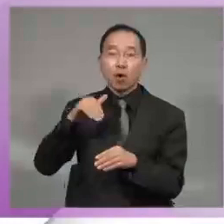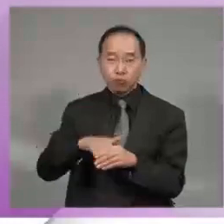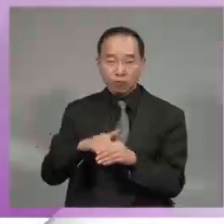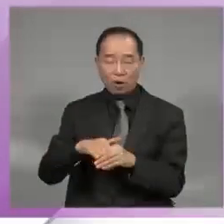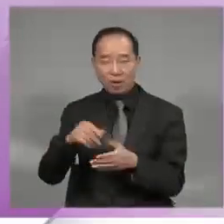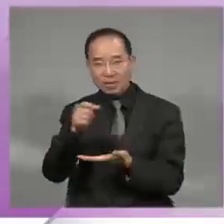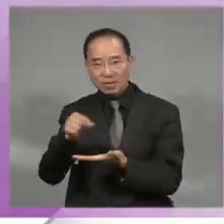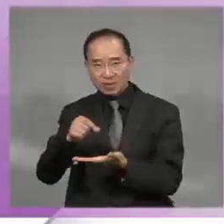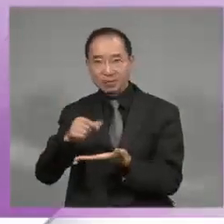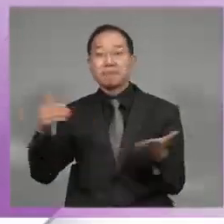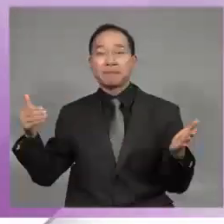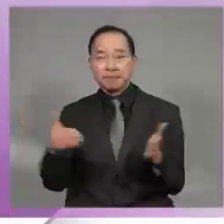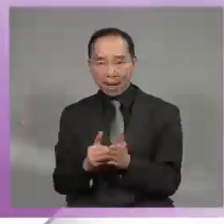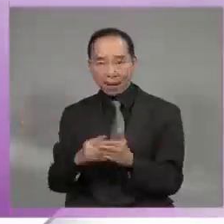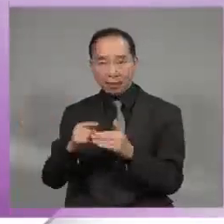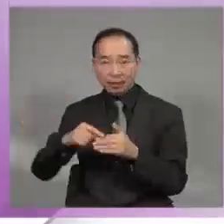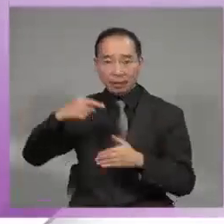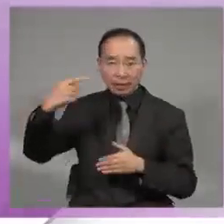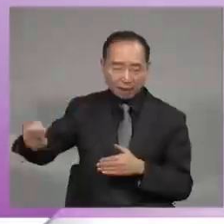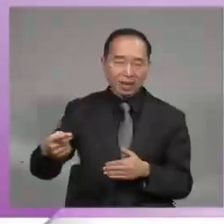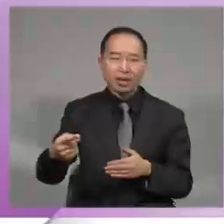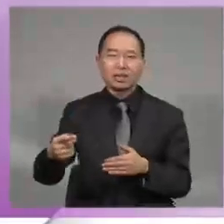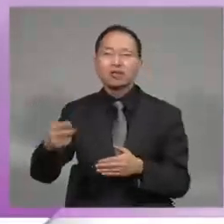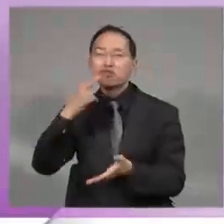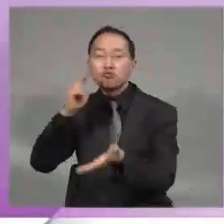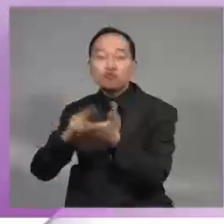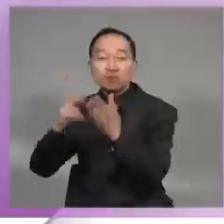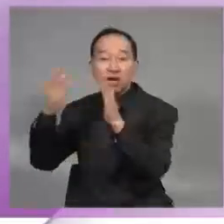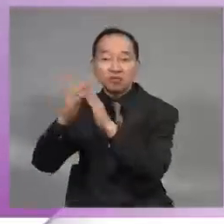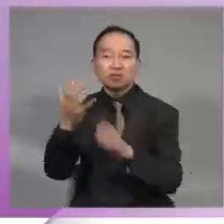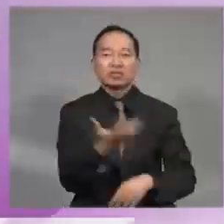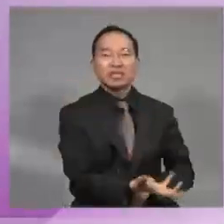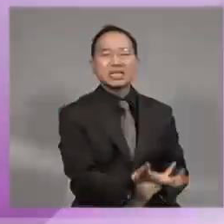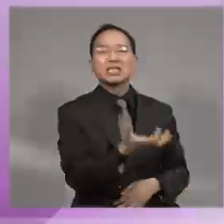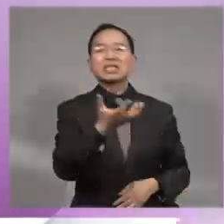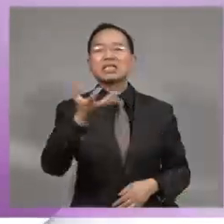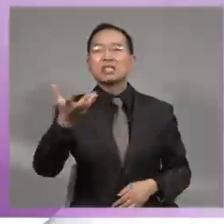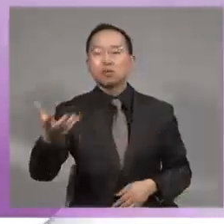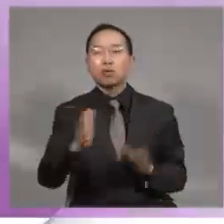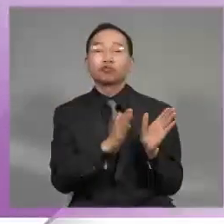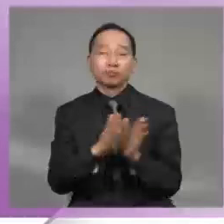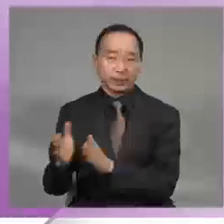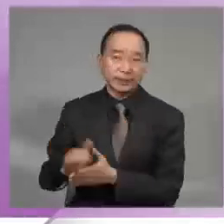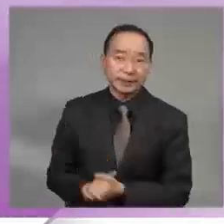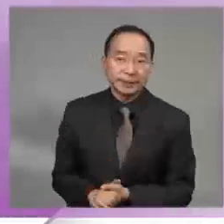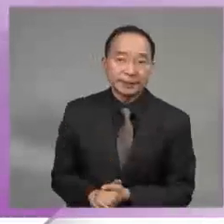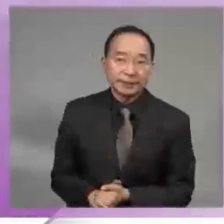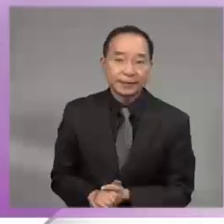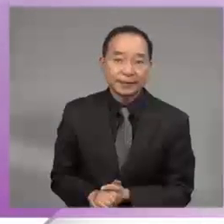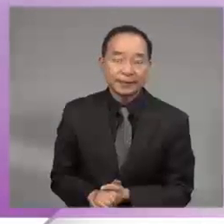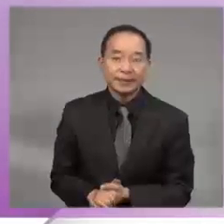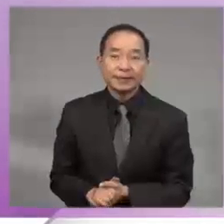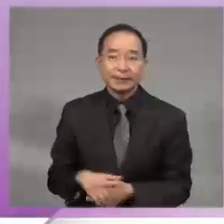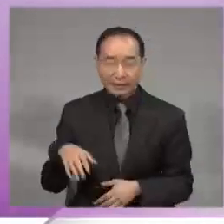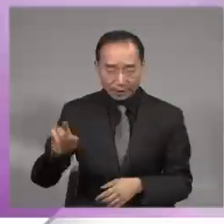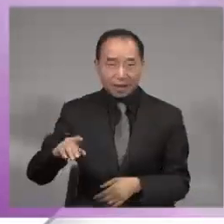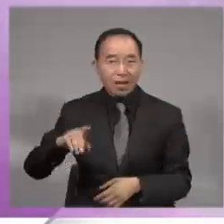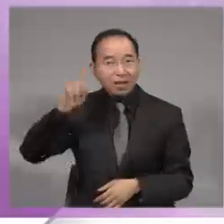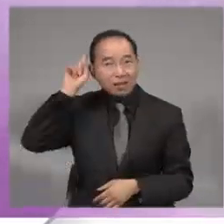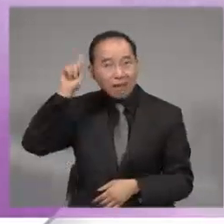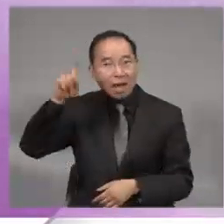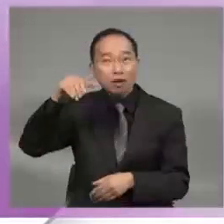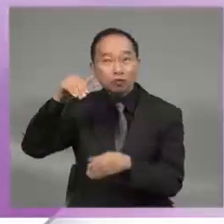기록까지 마치게 되면 이송할 준비를 하셔야 됩니다. 이송할 준비를 이제 하는군요. 그런데 일단 2일차 투표가 남아있기